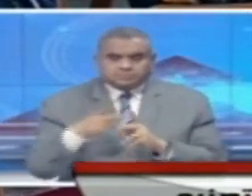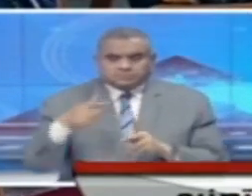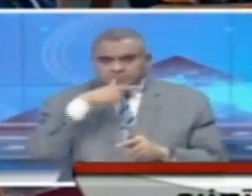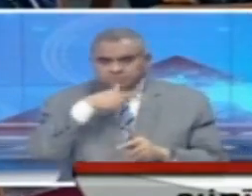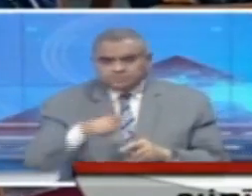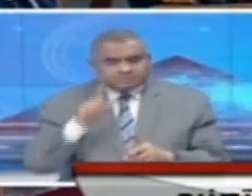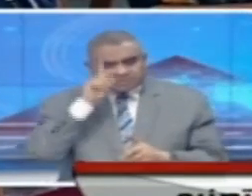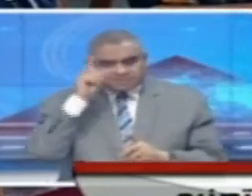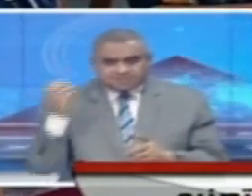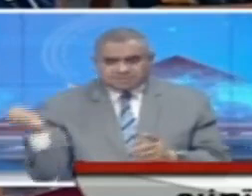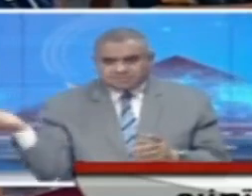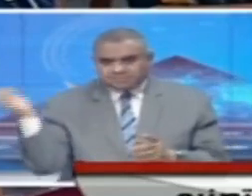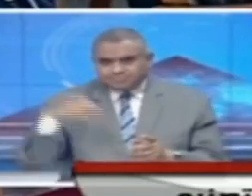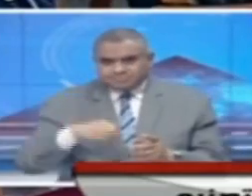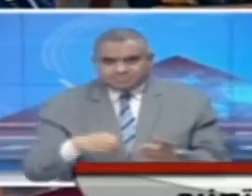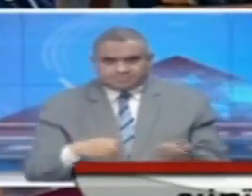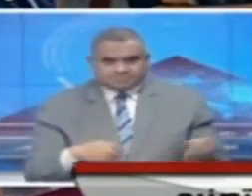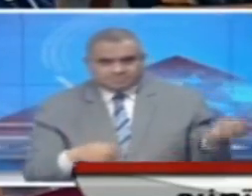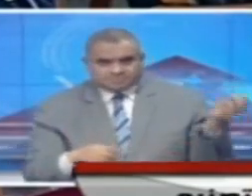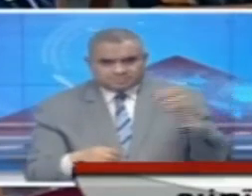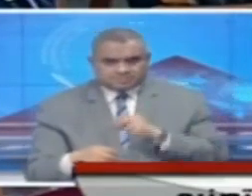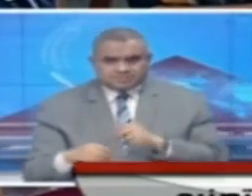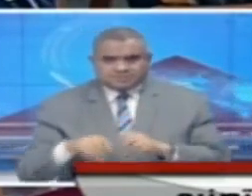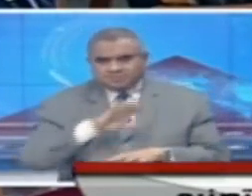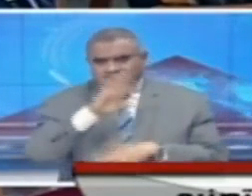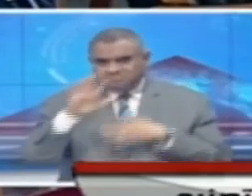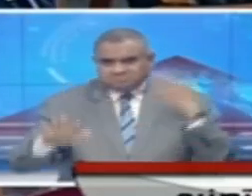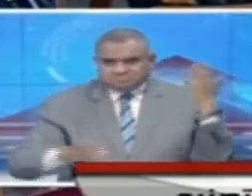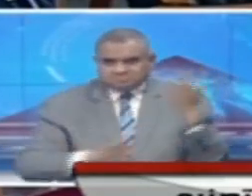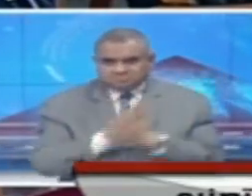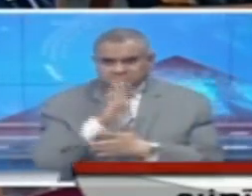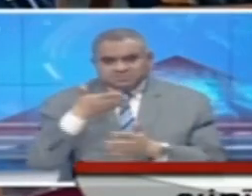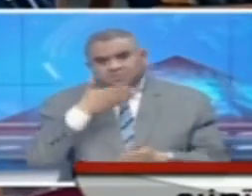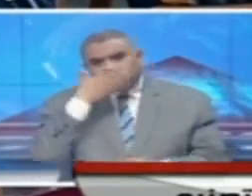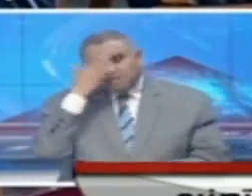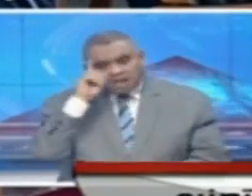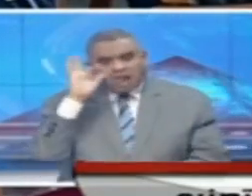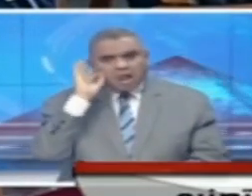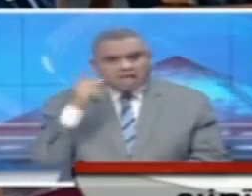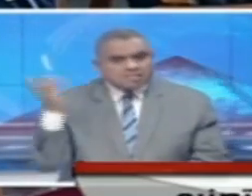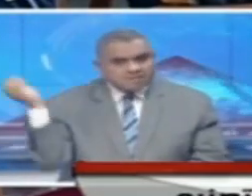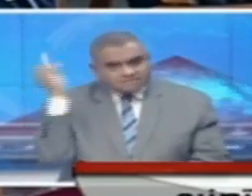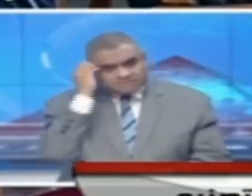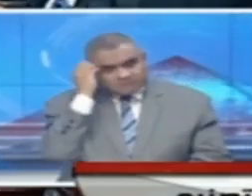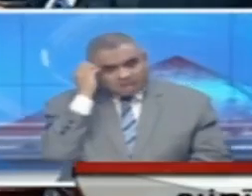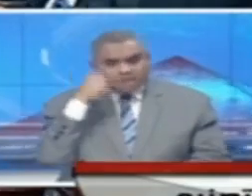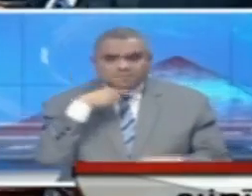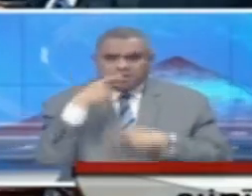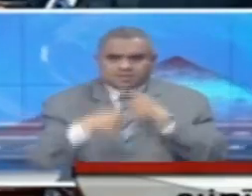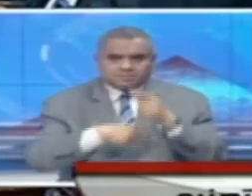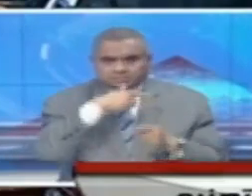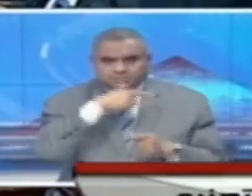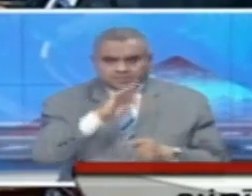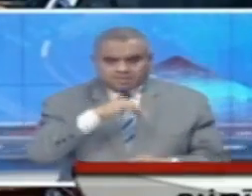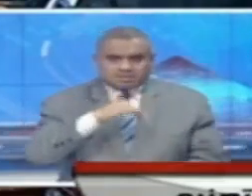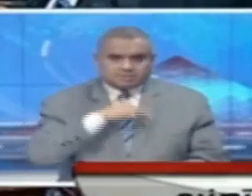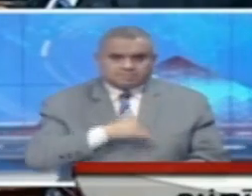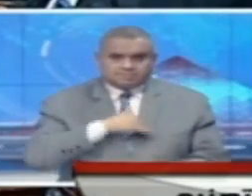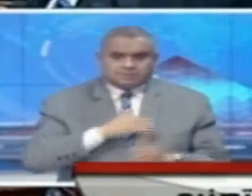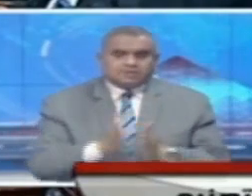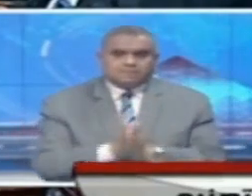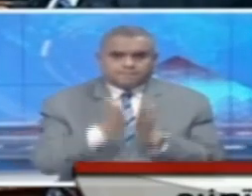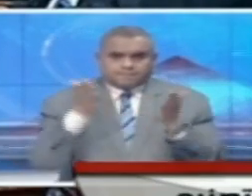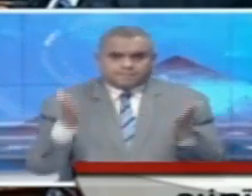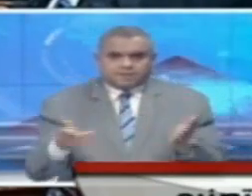بشكل غير يعني من غير ما تكون عارفه، وده حسن النية وبنقول